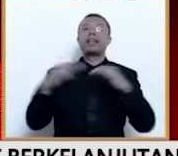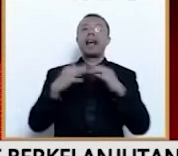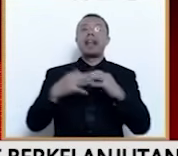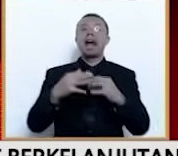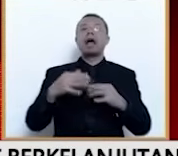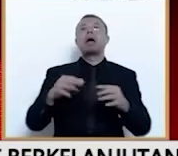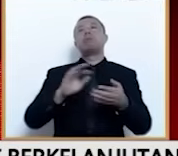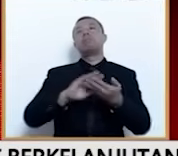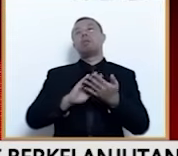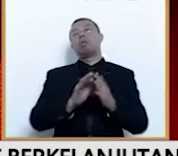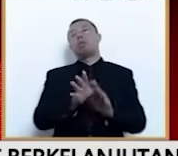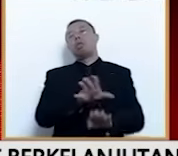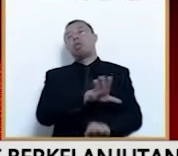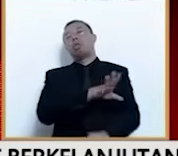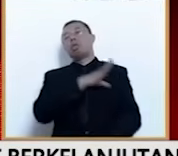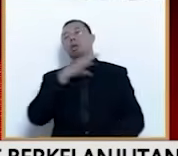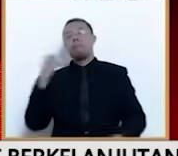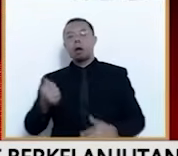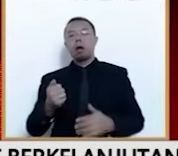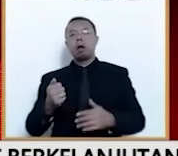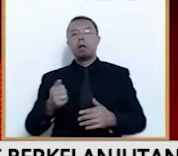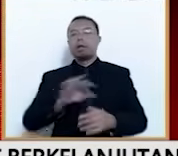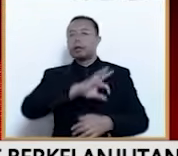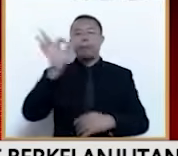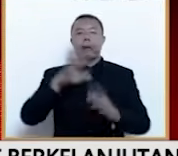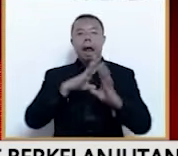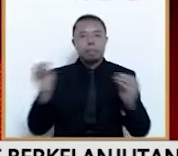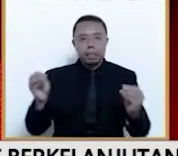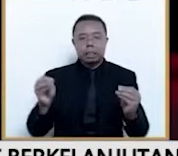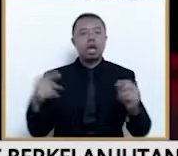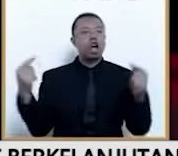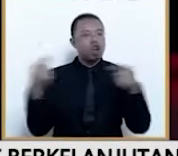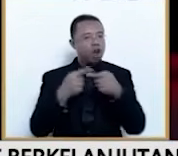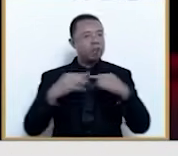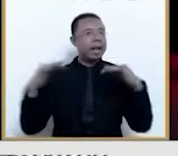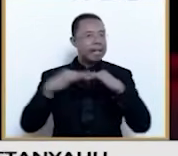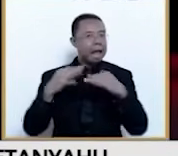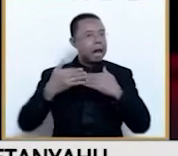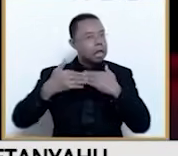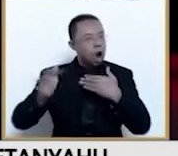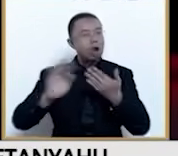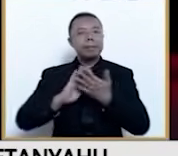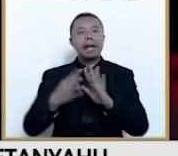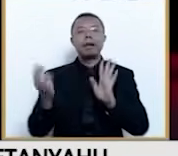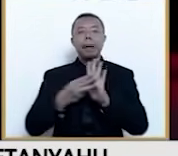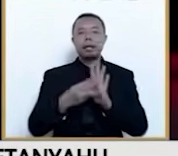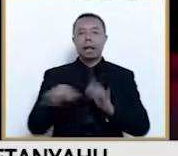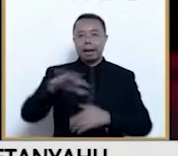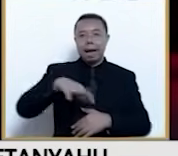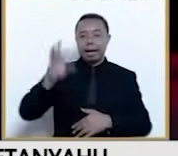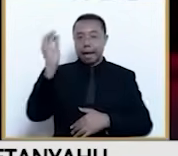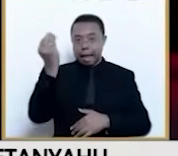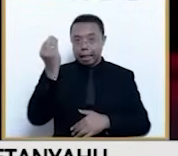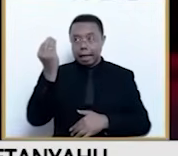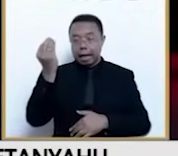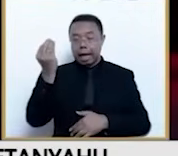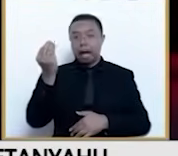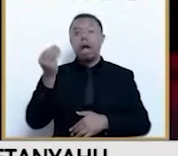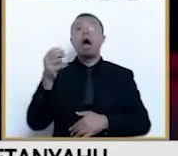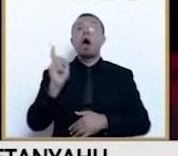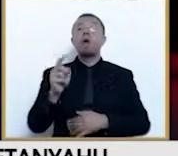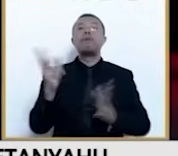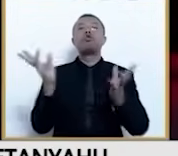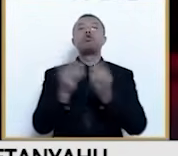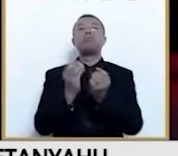panjang dengan penduduk lokal setempat. Konflik agraria akan terus menjadi polemik di Jakarta seiring